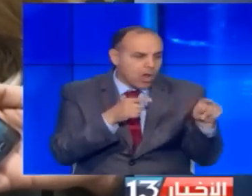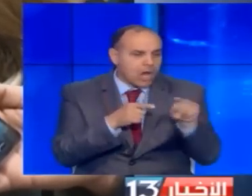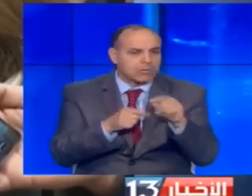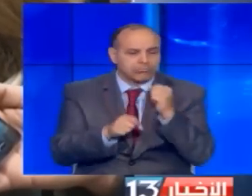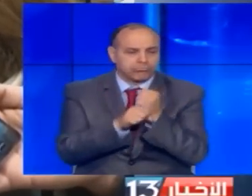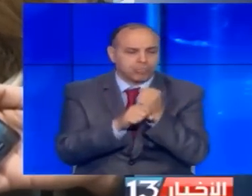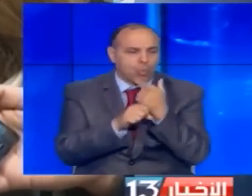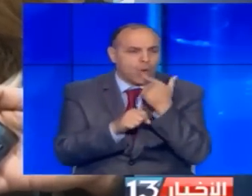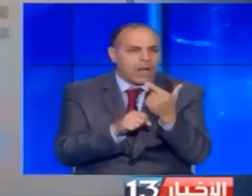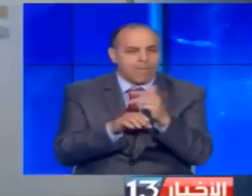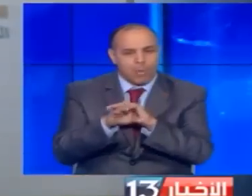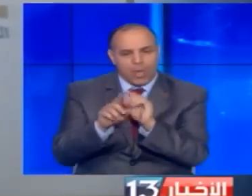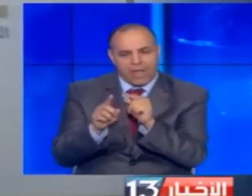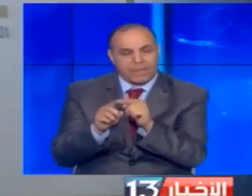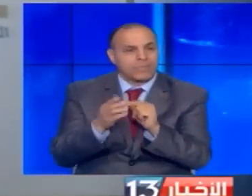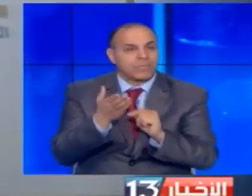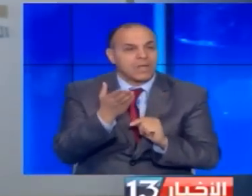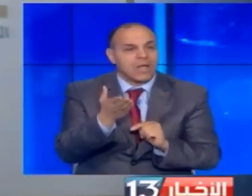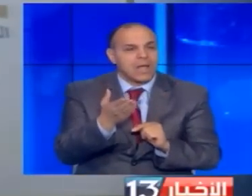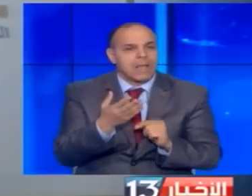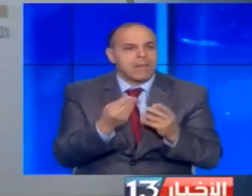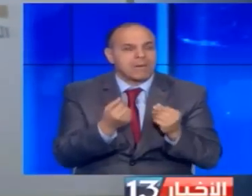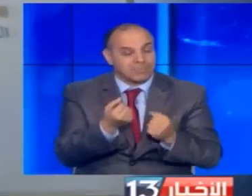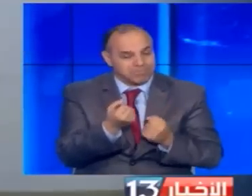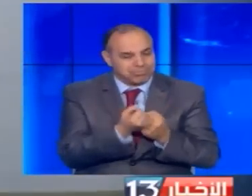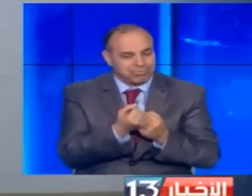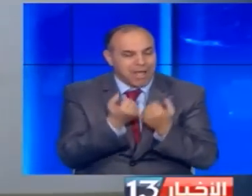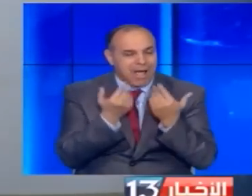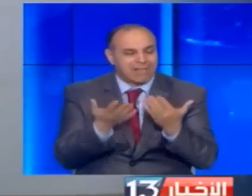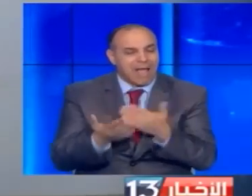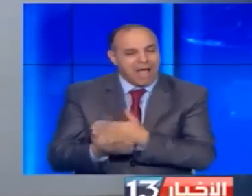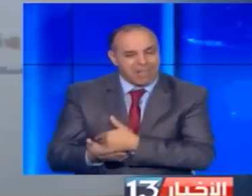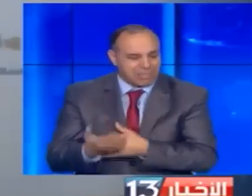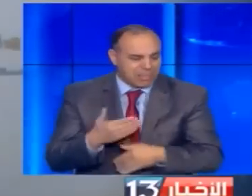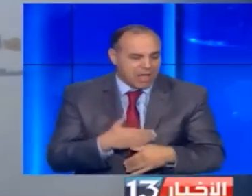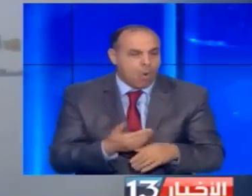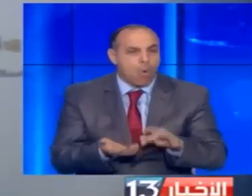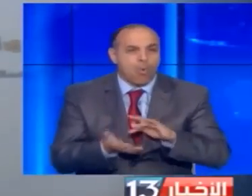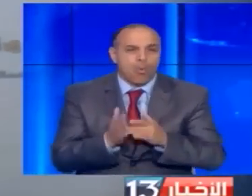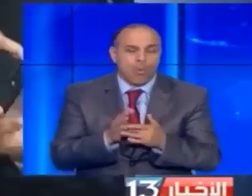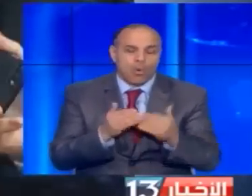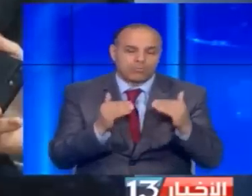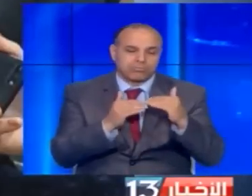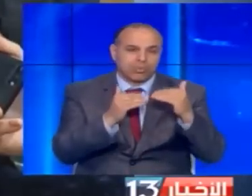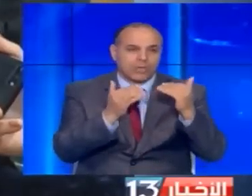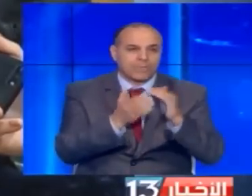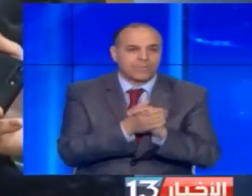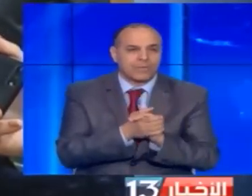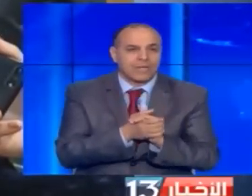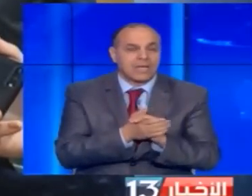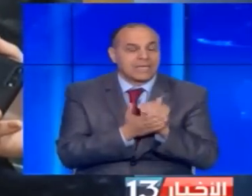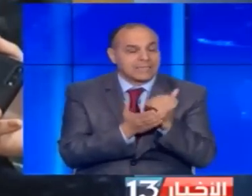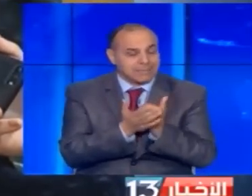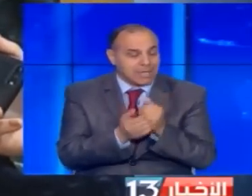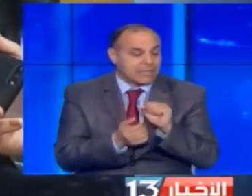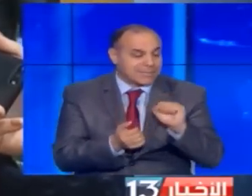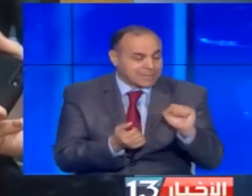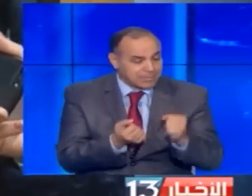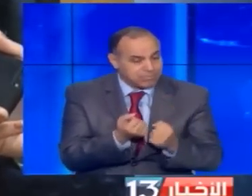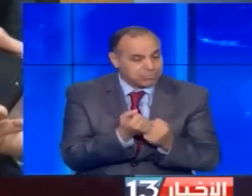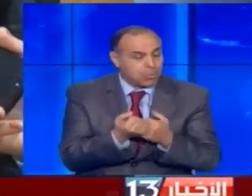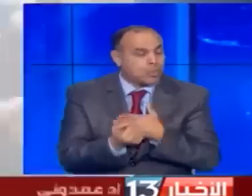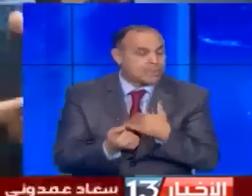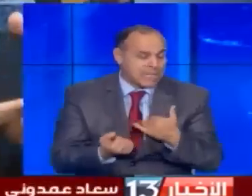يخدموا على المجال هذا. وتتعدد فوائد التبرع بالأعضاء على جميع المستويات، فائدة اقتصادية واجتماعية